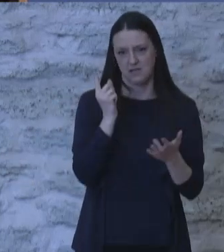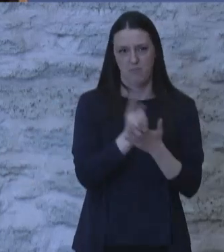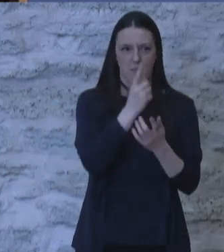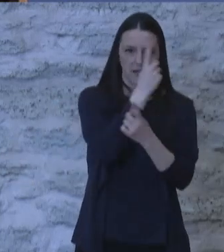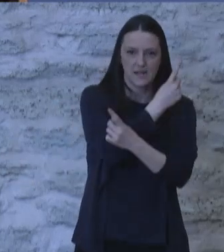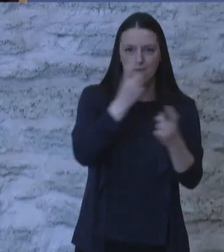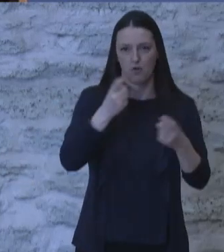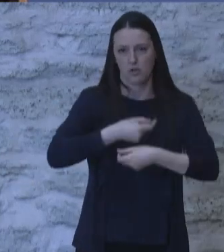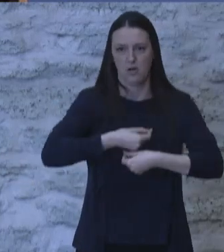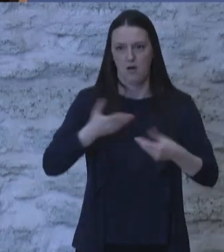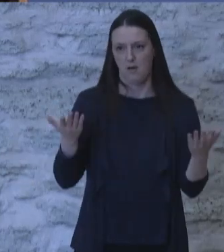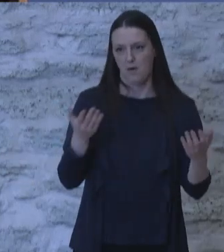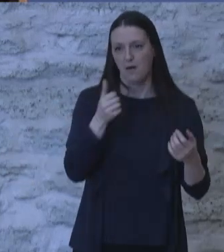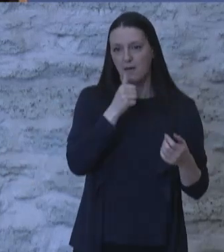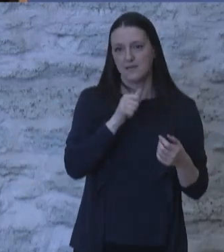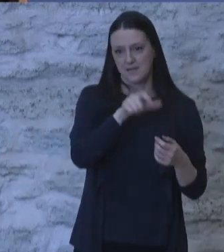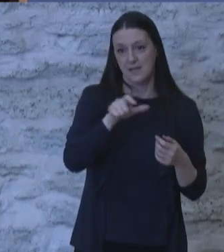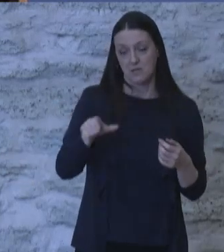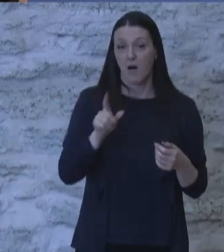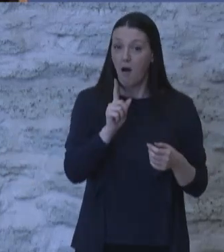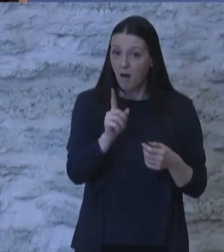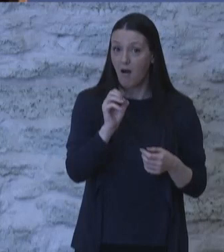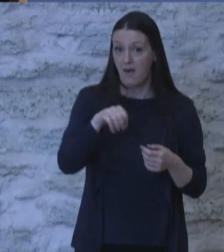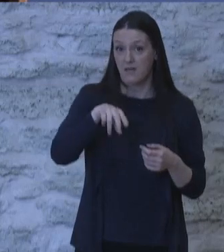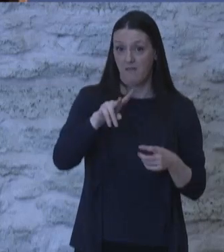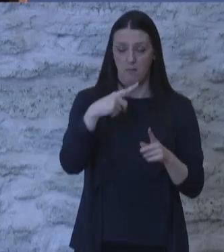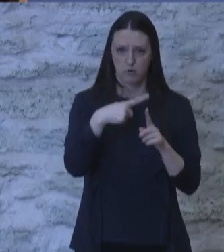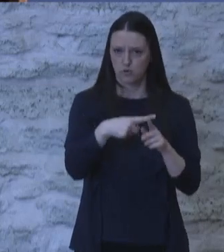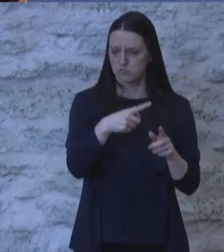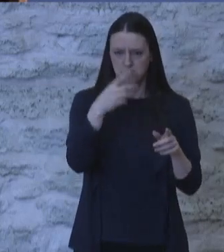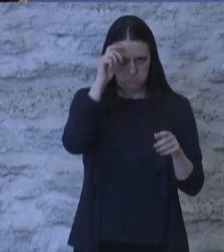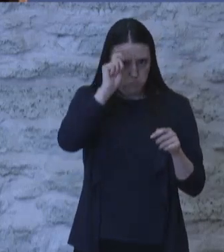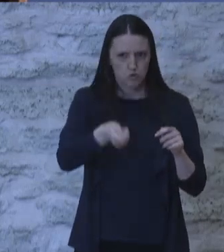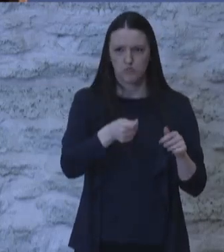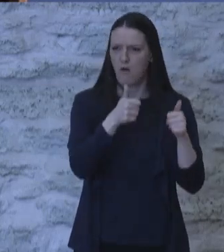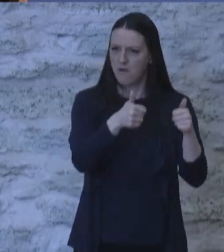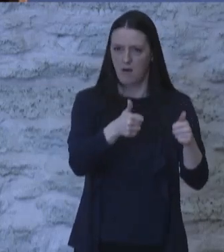elanik. Aga ETV plusse osas mütsmaha, tõestedevad jahtõud.